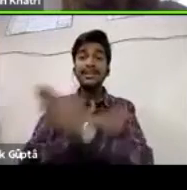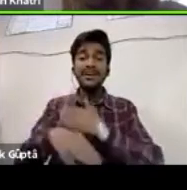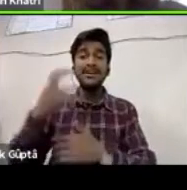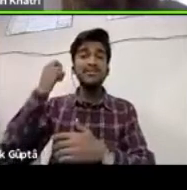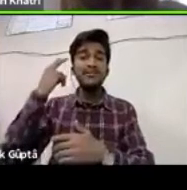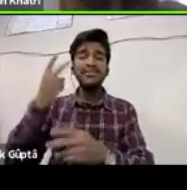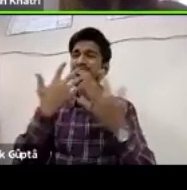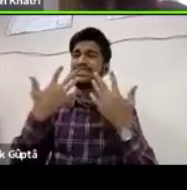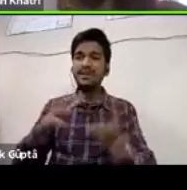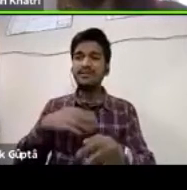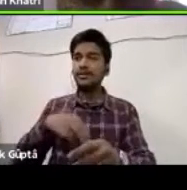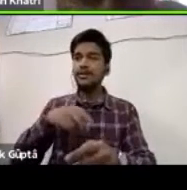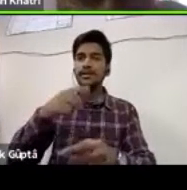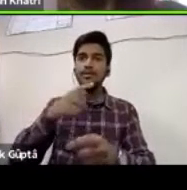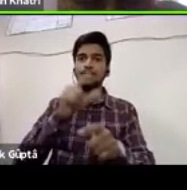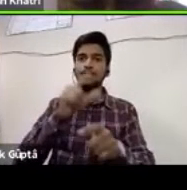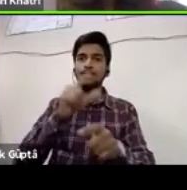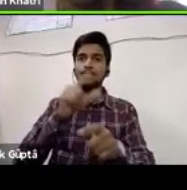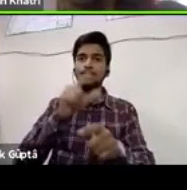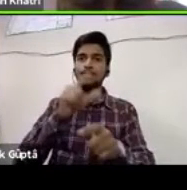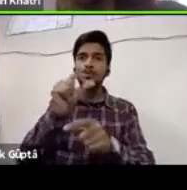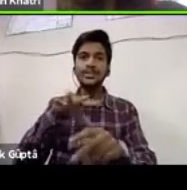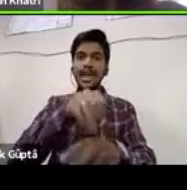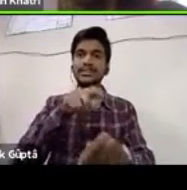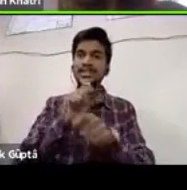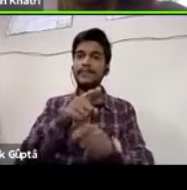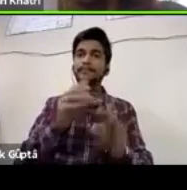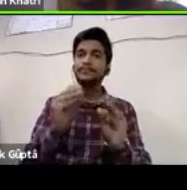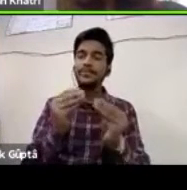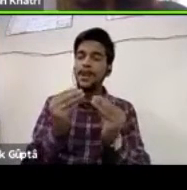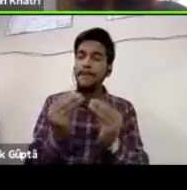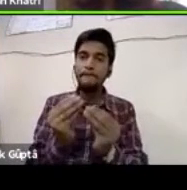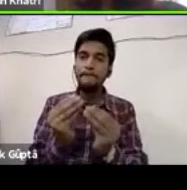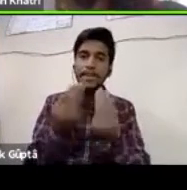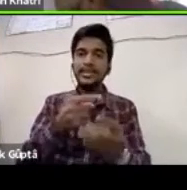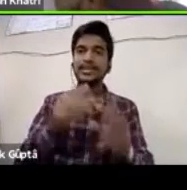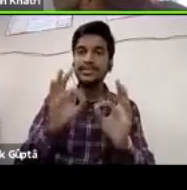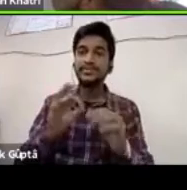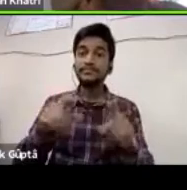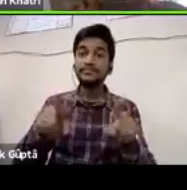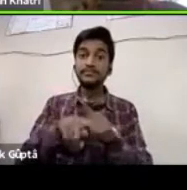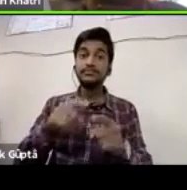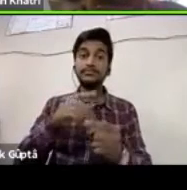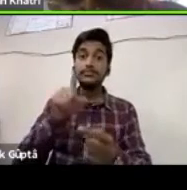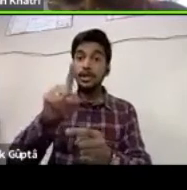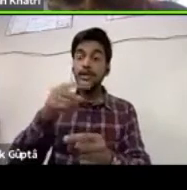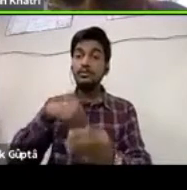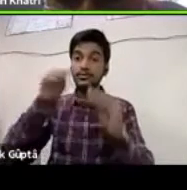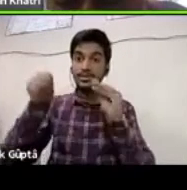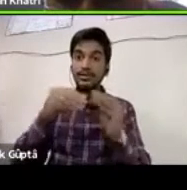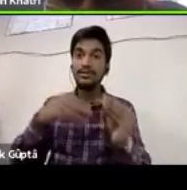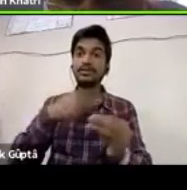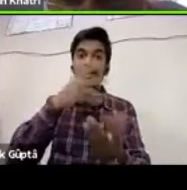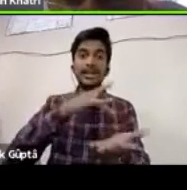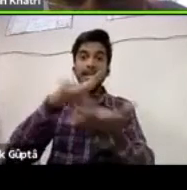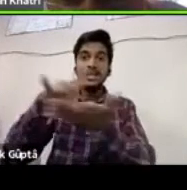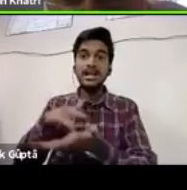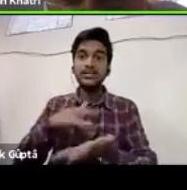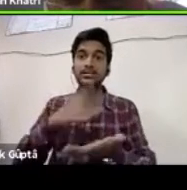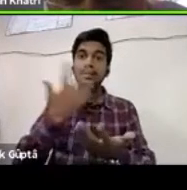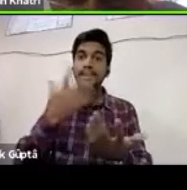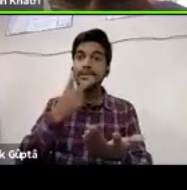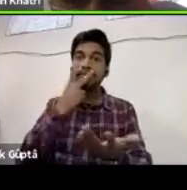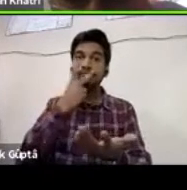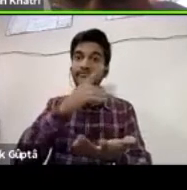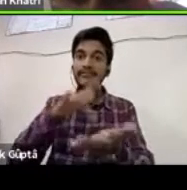चाहिए, कल्चरल नुआंसेस है उसको भी ध्यान में रखना यानी कि सांस्कृतिक नुआंसेस को ध्यान में रखना इस सिस्टम